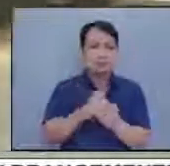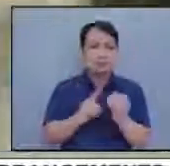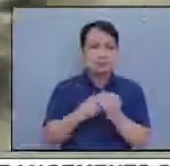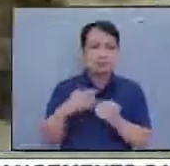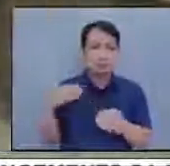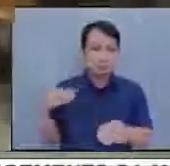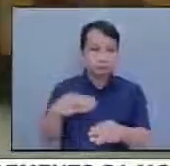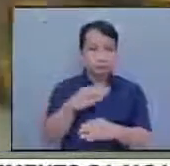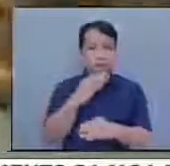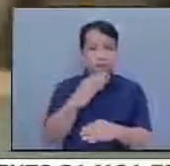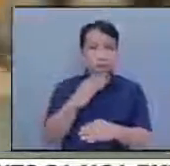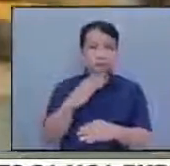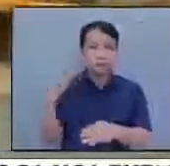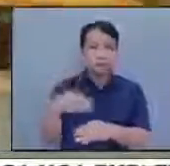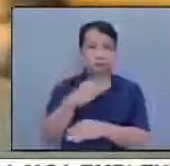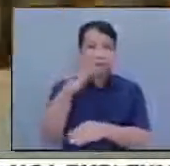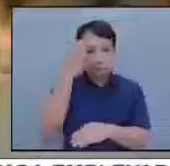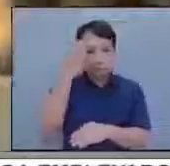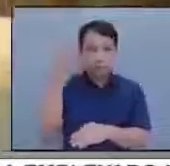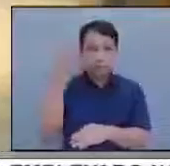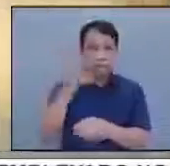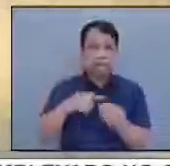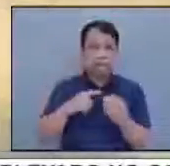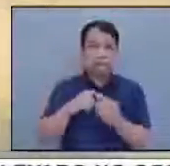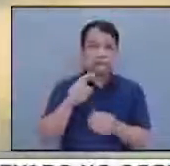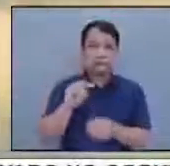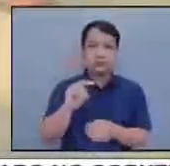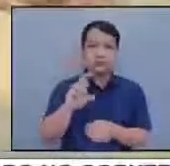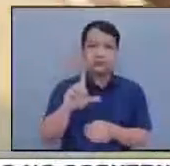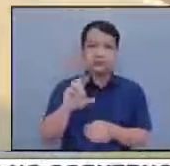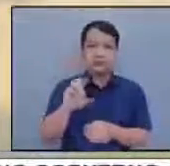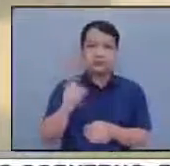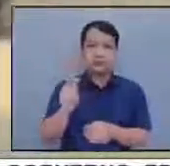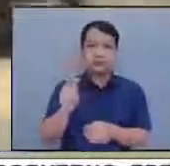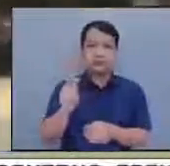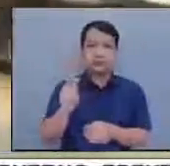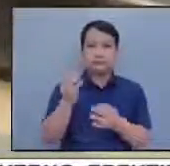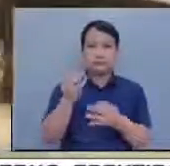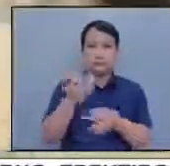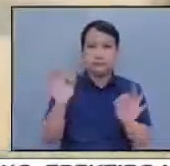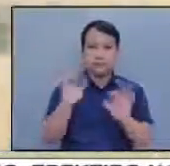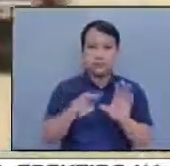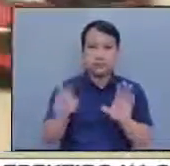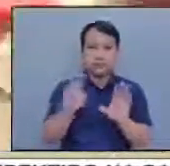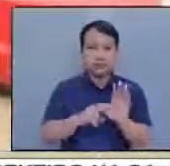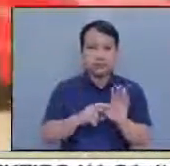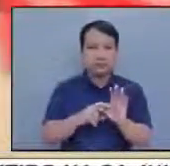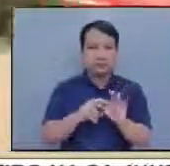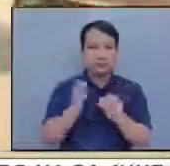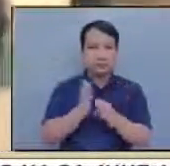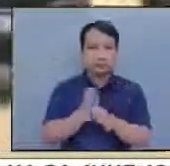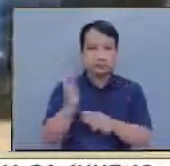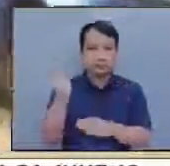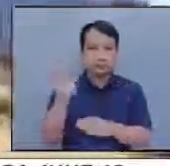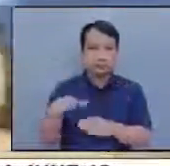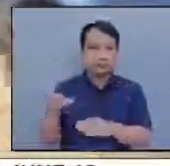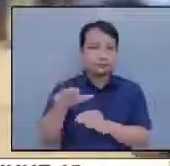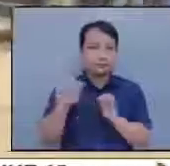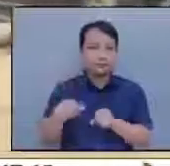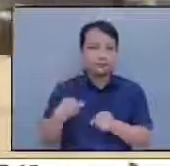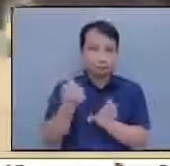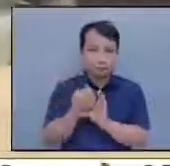biyaheng pabulakan o yung pa-NLEP. Yung NLEP, ito ay libreng sakay pa naman, no? Tapukod sa kanila ay mga truck din at